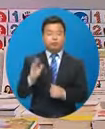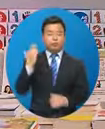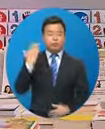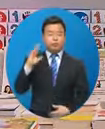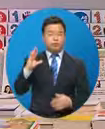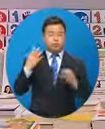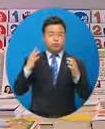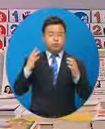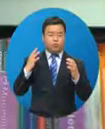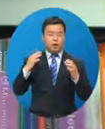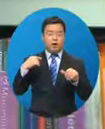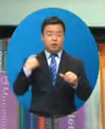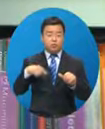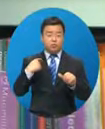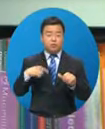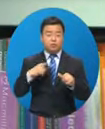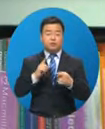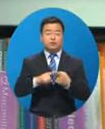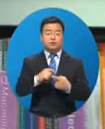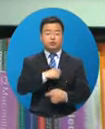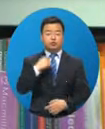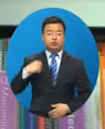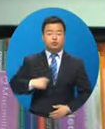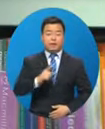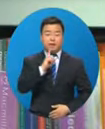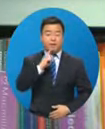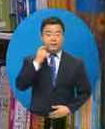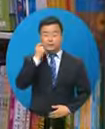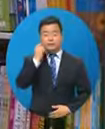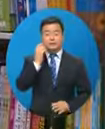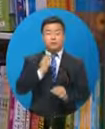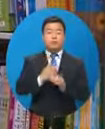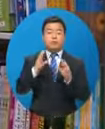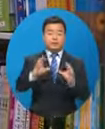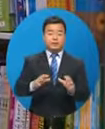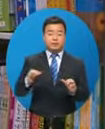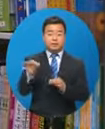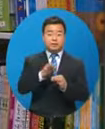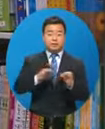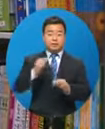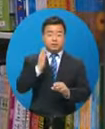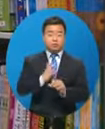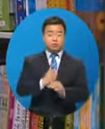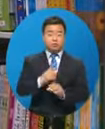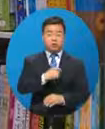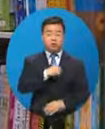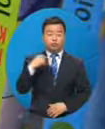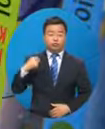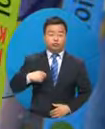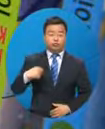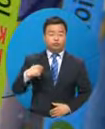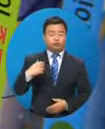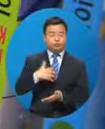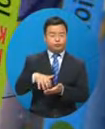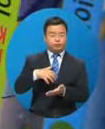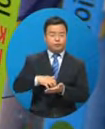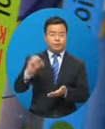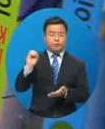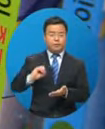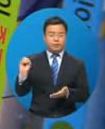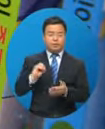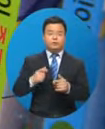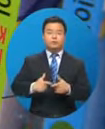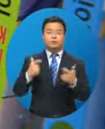시장에 중국어 열풍이 불고 있습니다. 세계 경제에서 중국이 차지하는 비중이 갈수록 확대되면서 중국어에